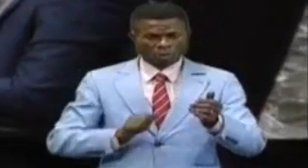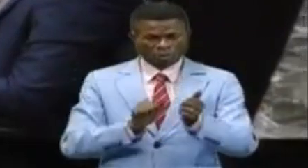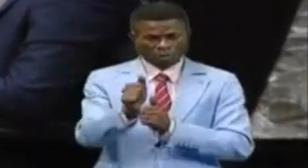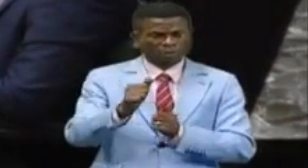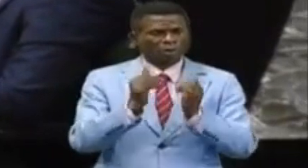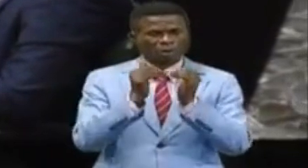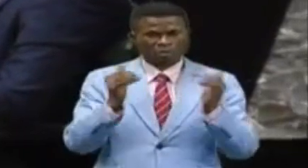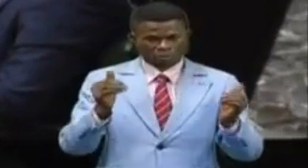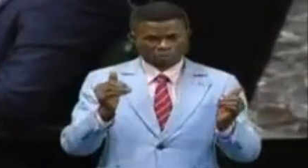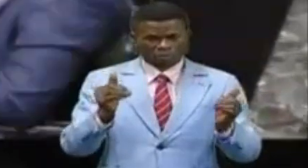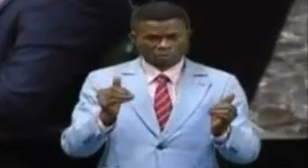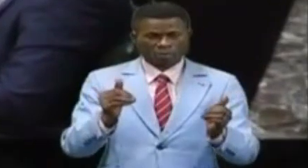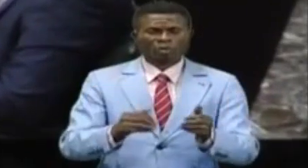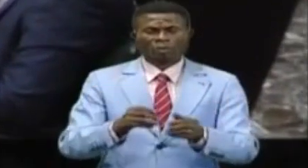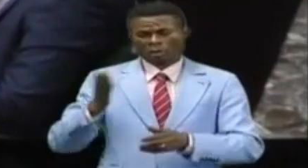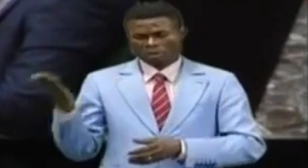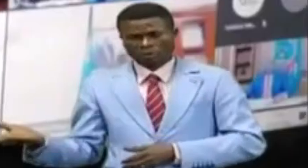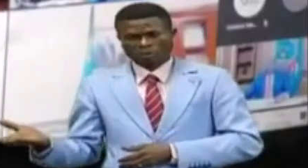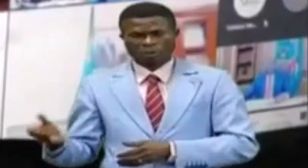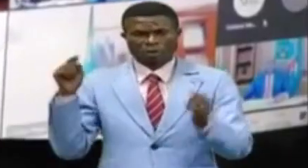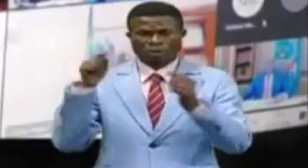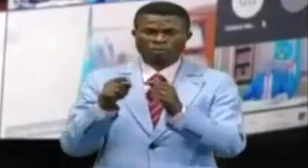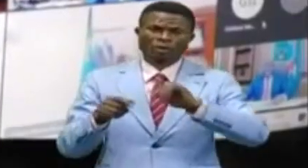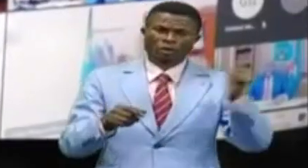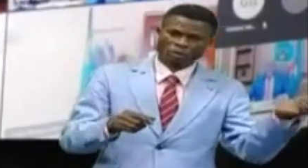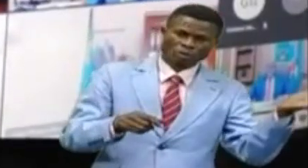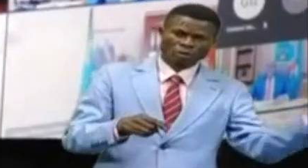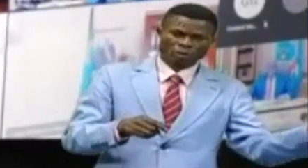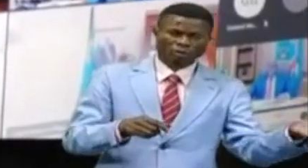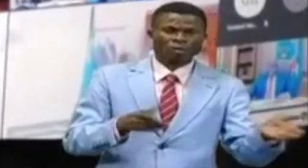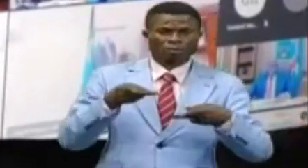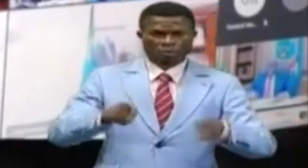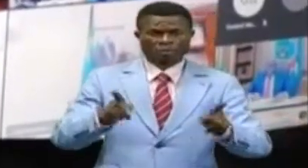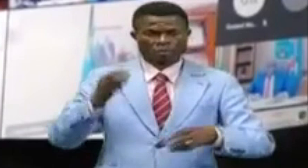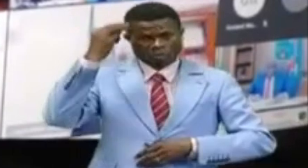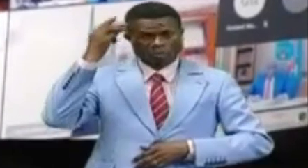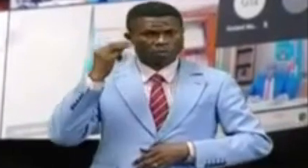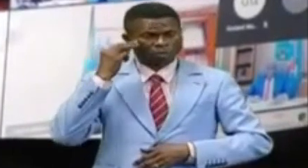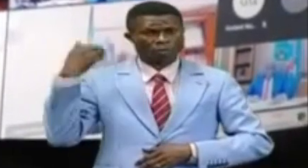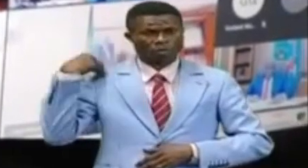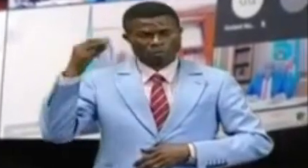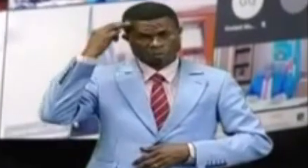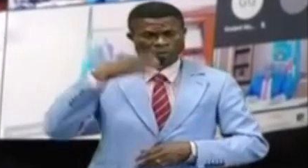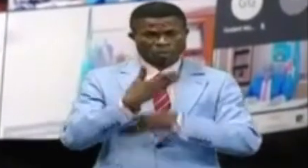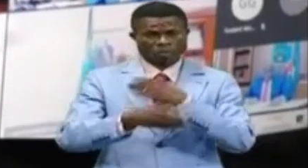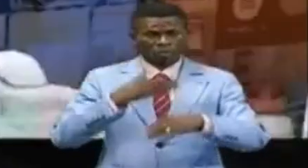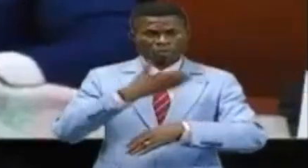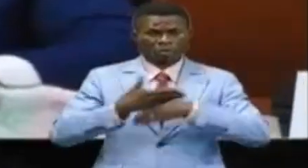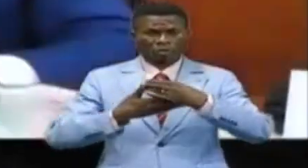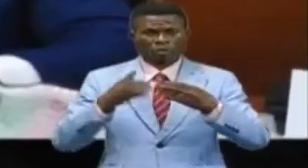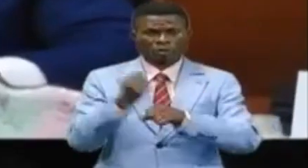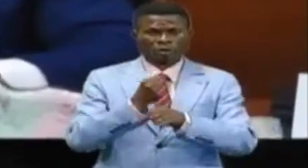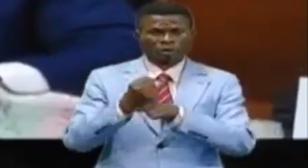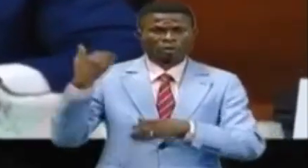sécurisées d'une rive à une autre. Il a ainsi instruit le ministre d'État, ministre des Infrastructures et Travaux